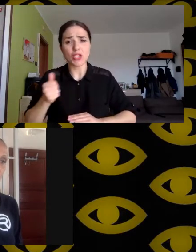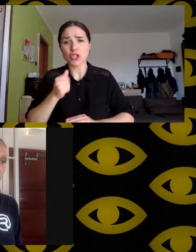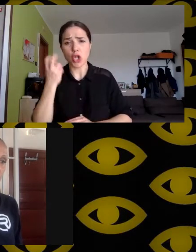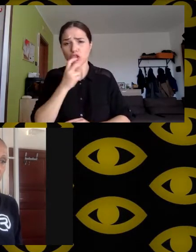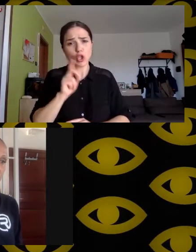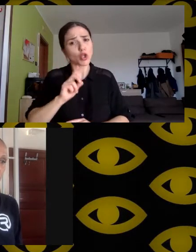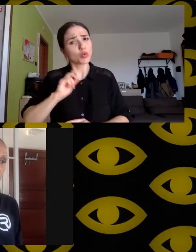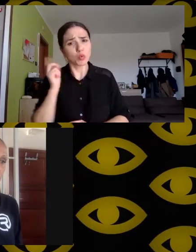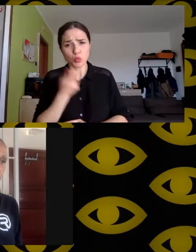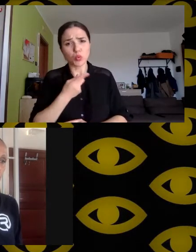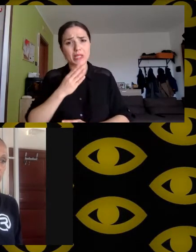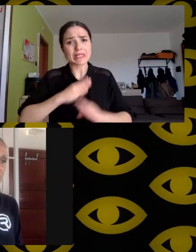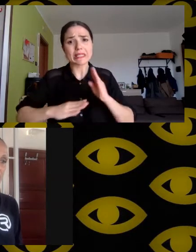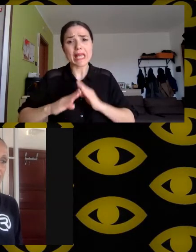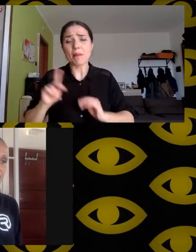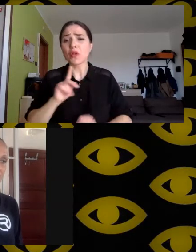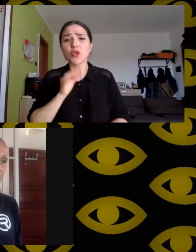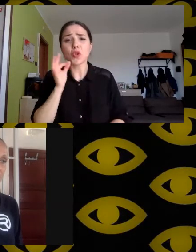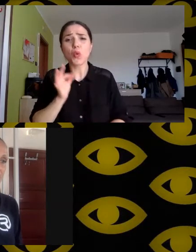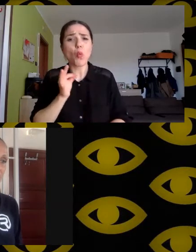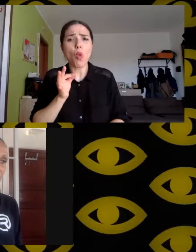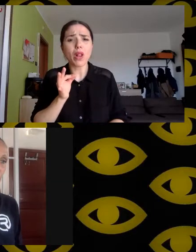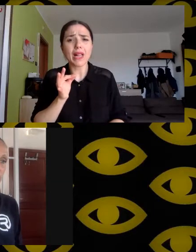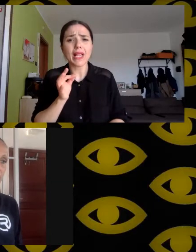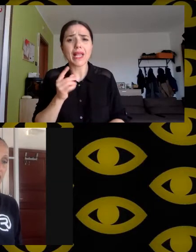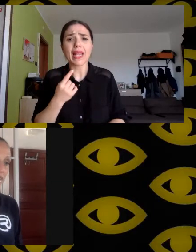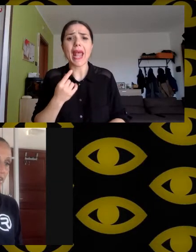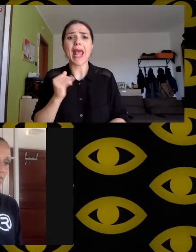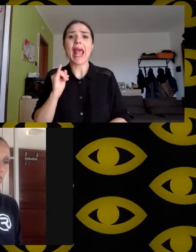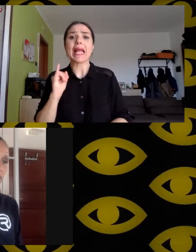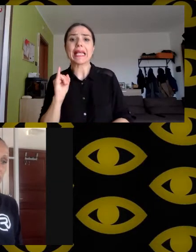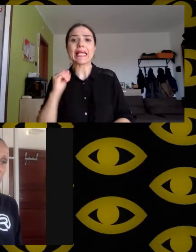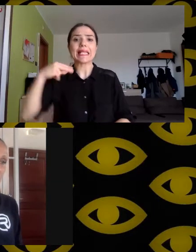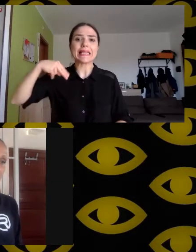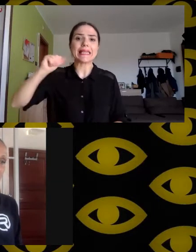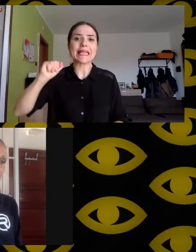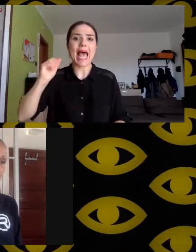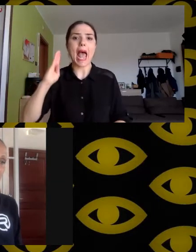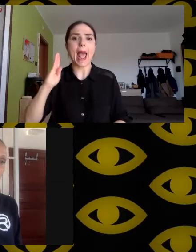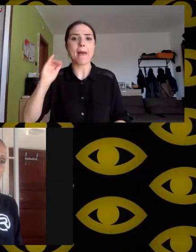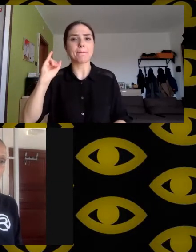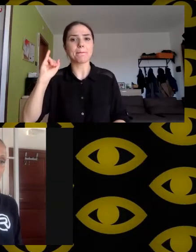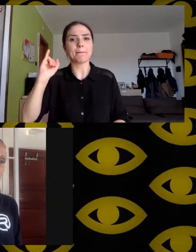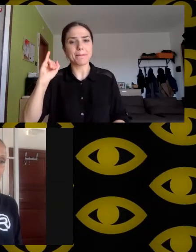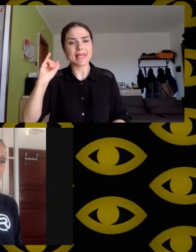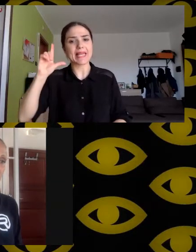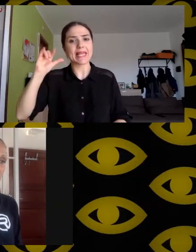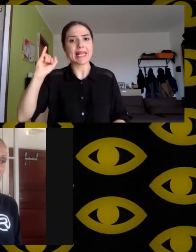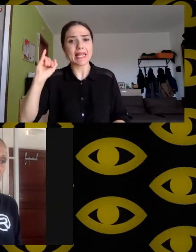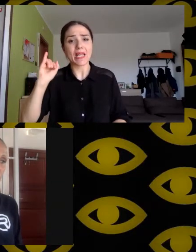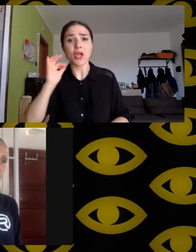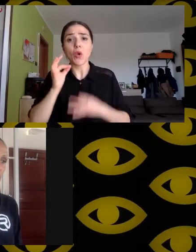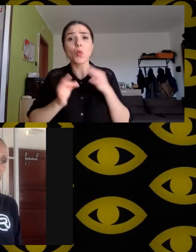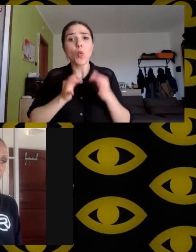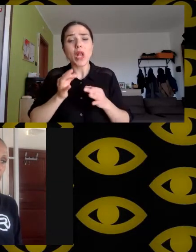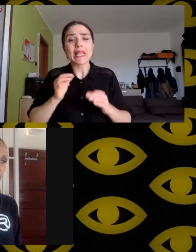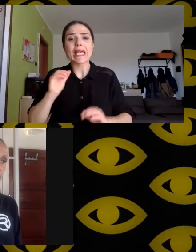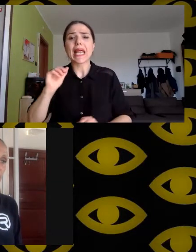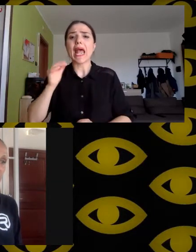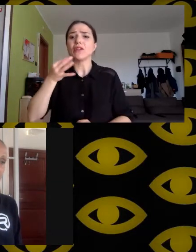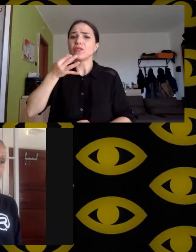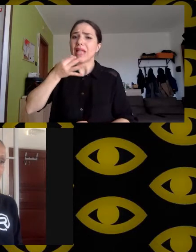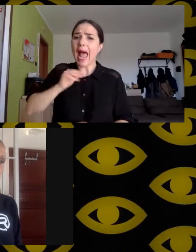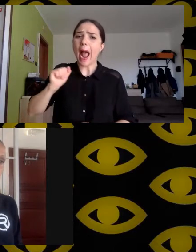disabili non vuol dire essere inabili, vuol dire avere un'abilità diversa da qualcun